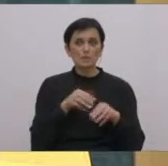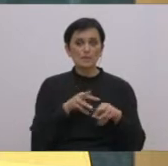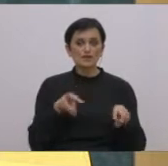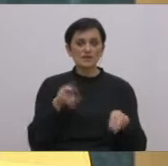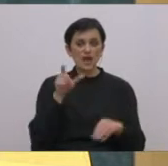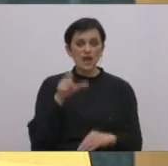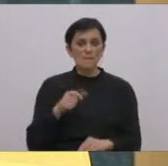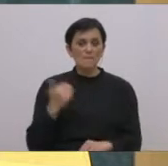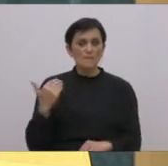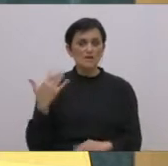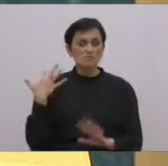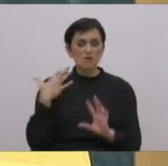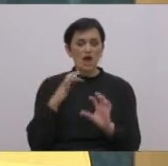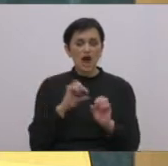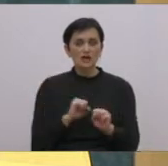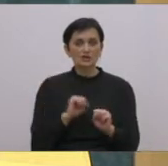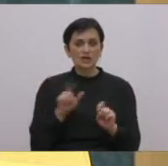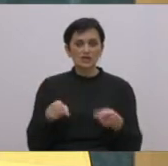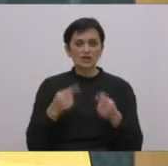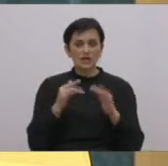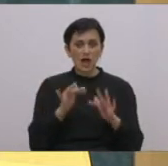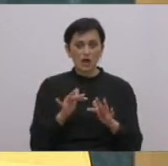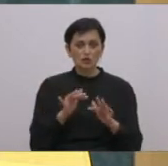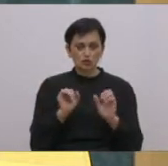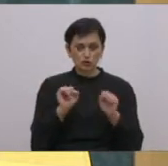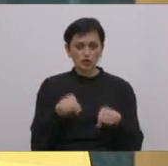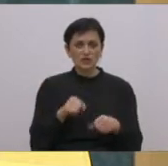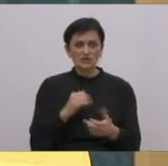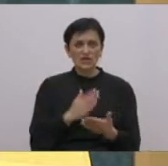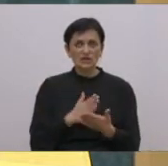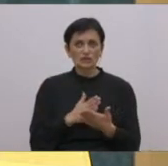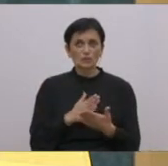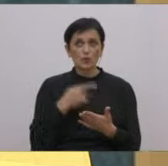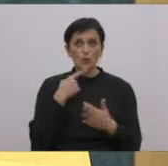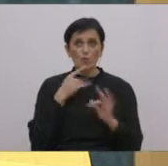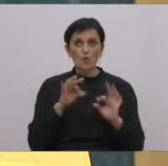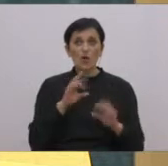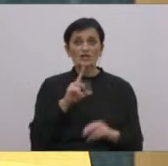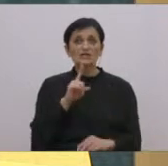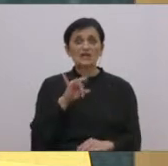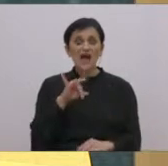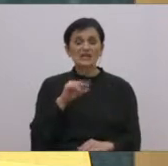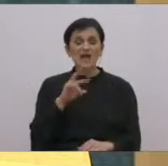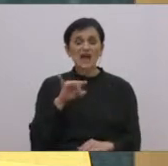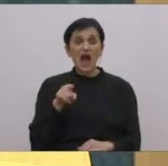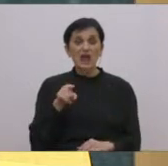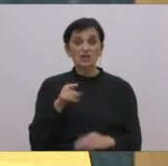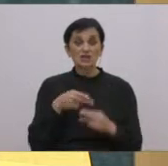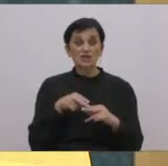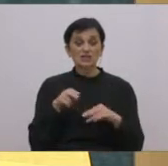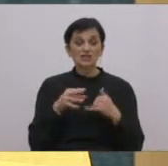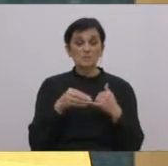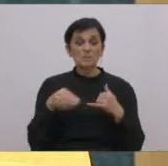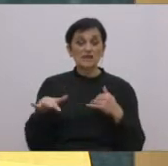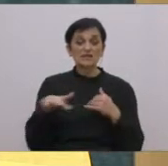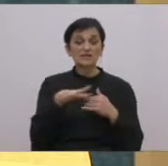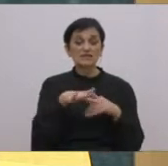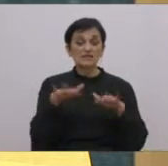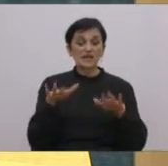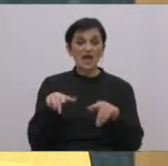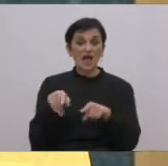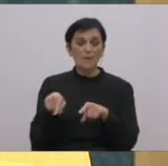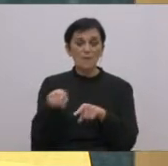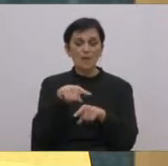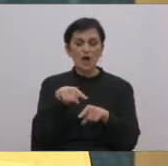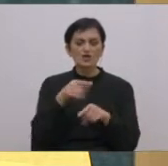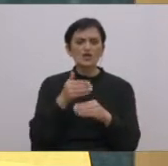პრემიერ-მინისტრის მხარდაჭერით, რისი განხორციელებაც გახდა შესაძლებელი. მოგეხსენებათ, რომ ზარდიან კარი არის სწორედ ის მდებარეობა, სადაც